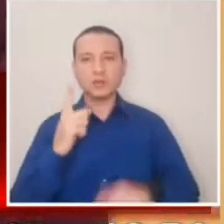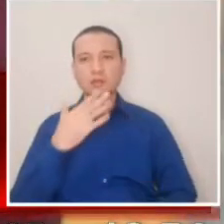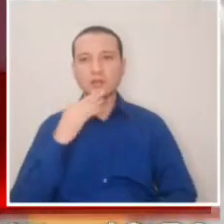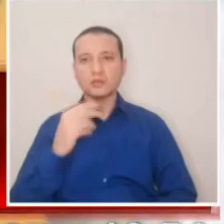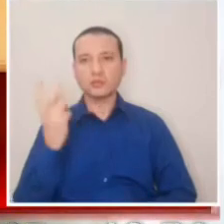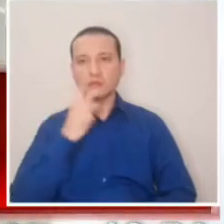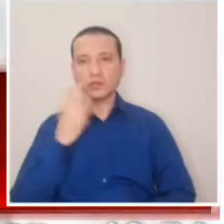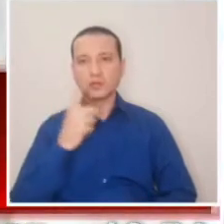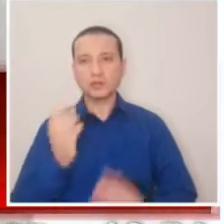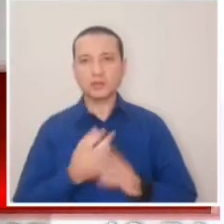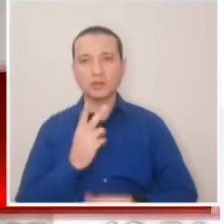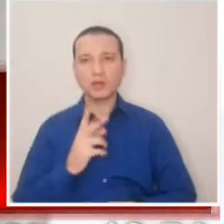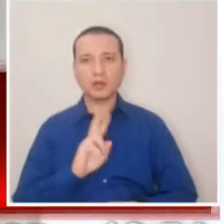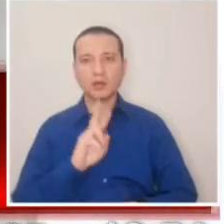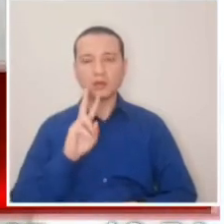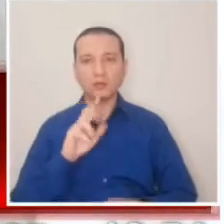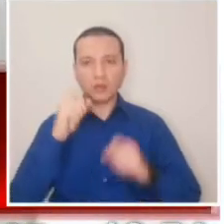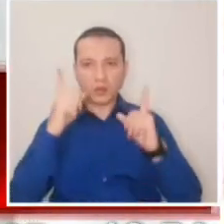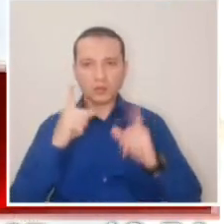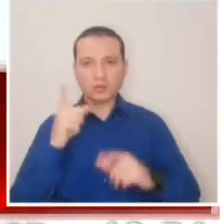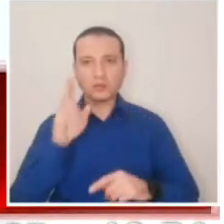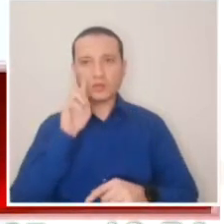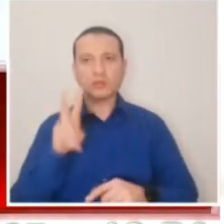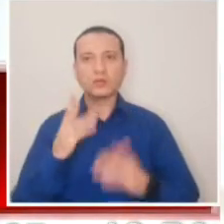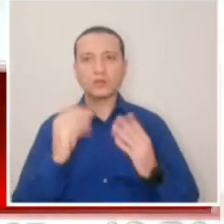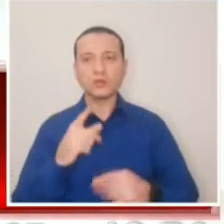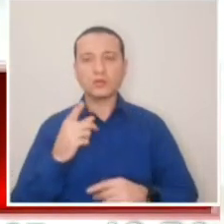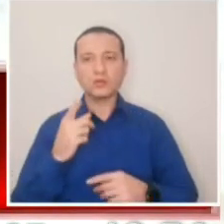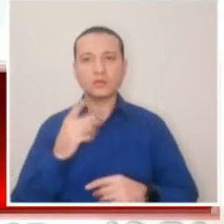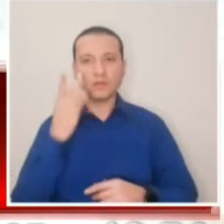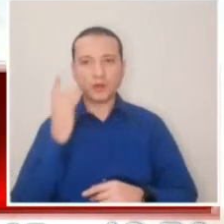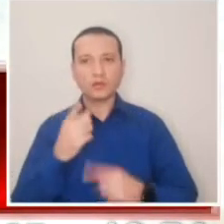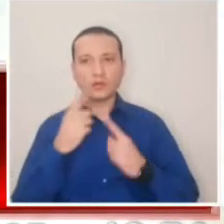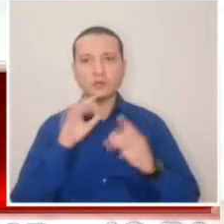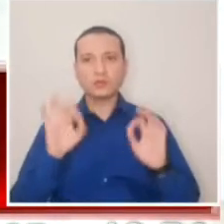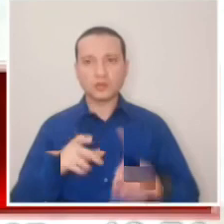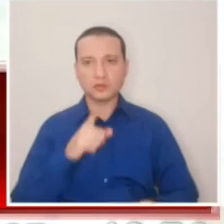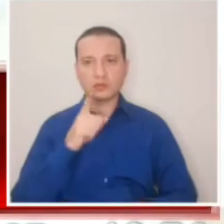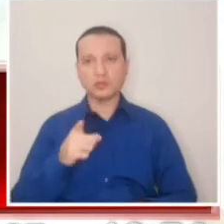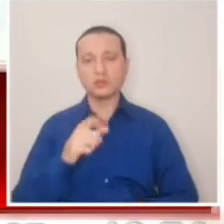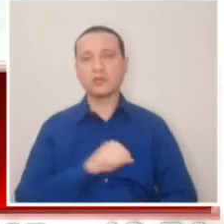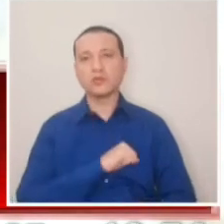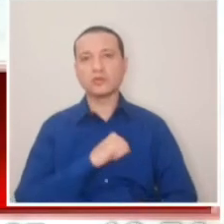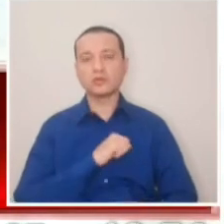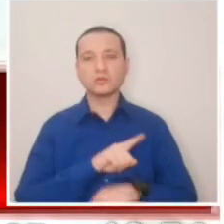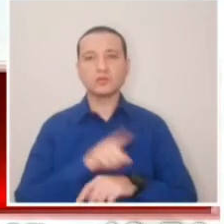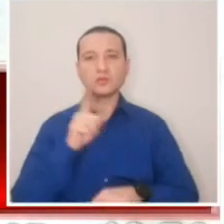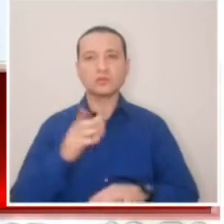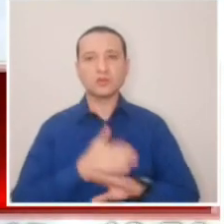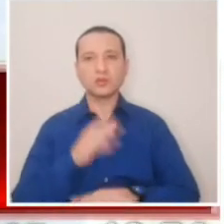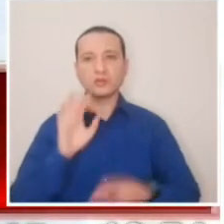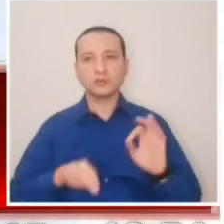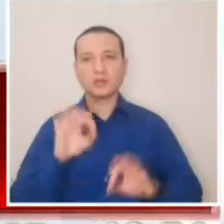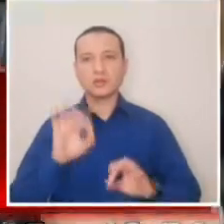28 ya bir sabah uyandığında göremediğini fark etti sonrasında konuşamama da başladı Neyse ki bu korkutucu süreç doğru tedaviyle